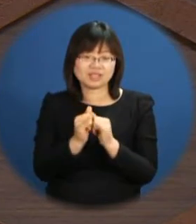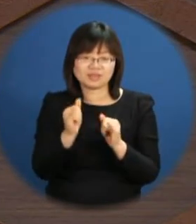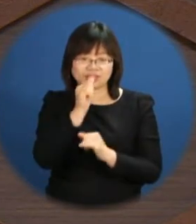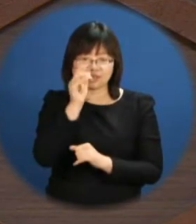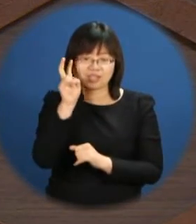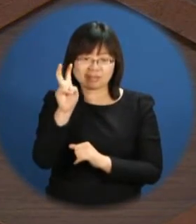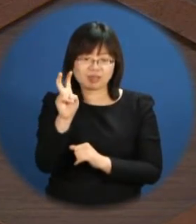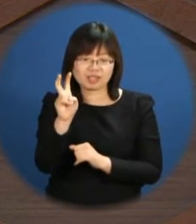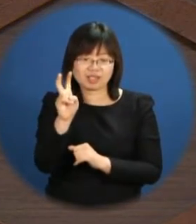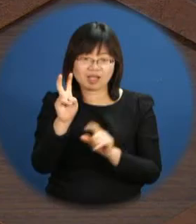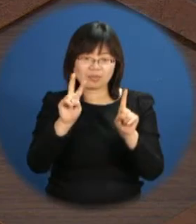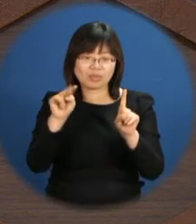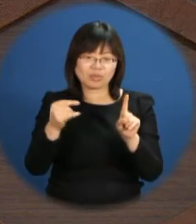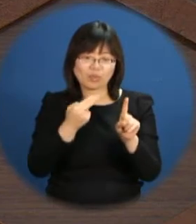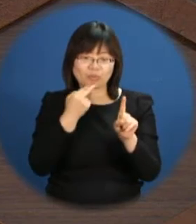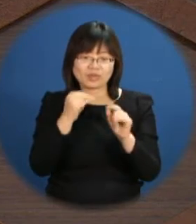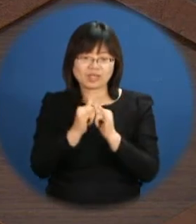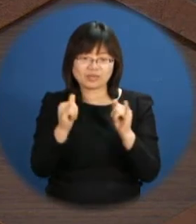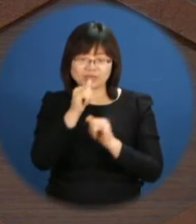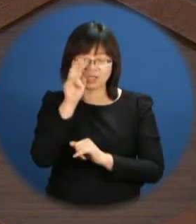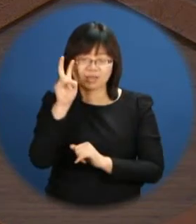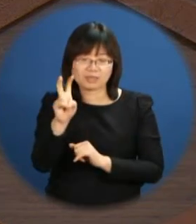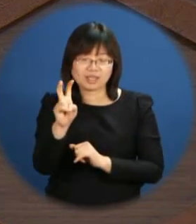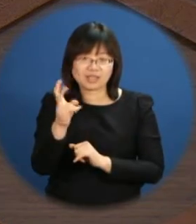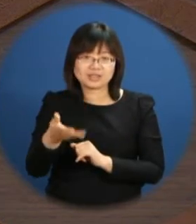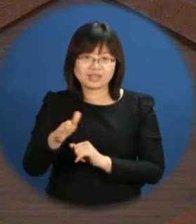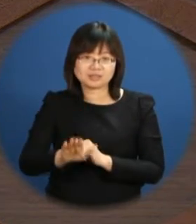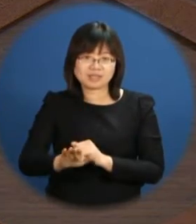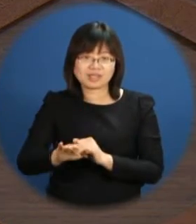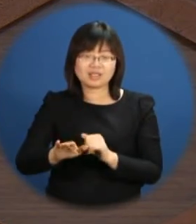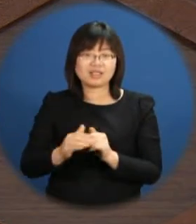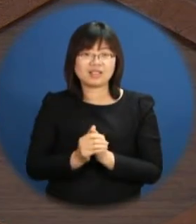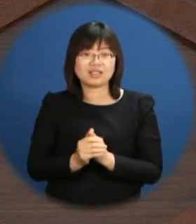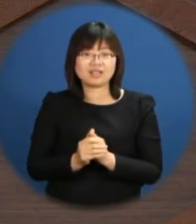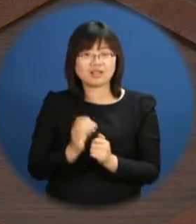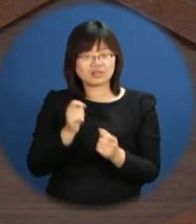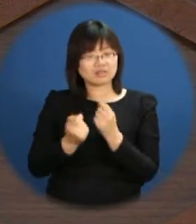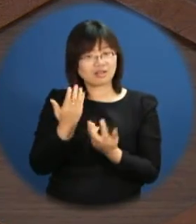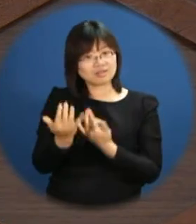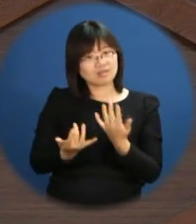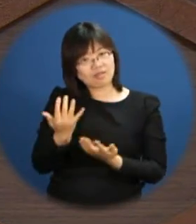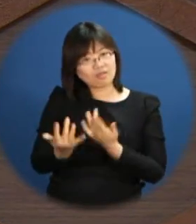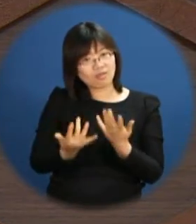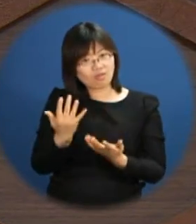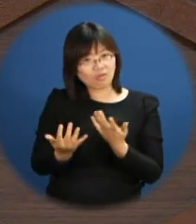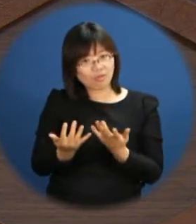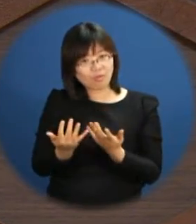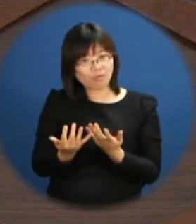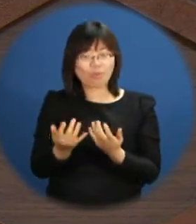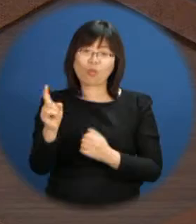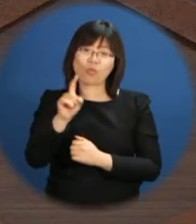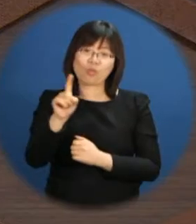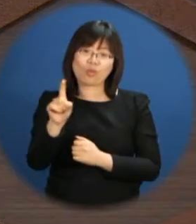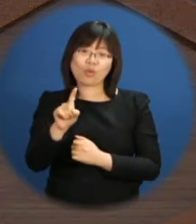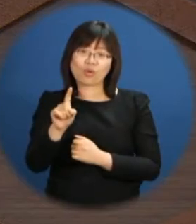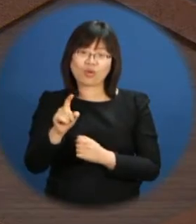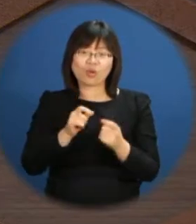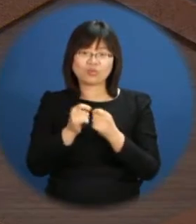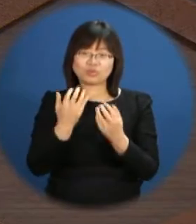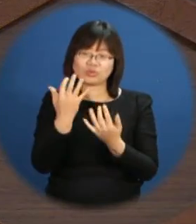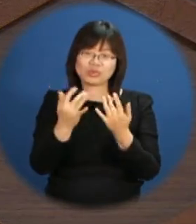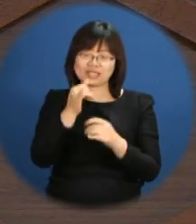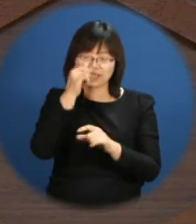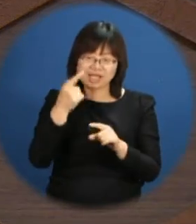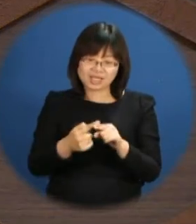있을거고 전혀 안 해보신 분도 있는데 이것 하는 이걸 태우는데 도대체 어디서 불꽃이